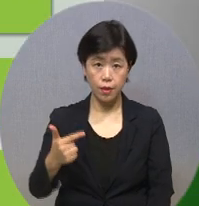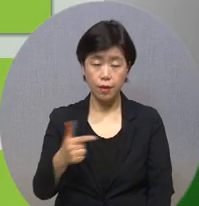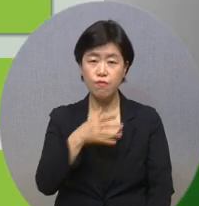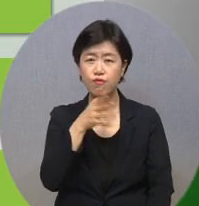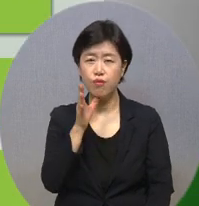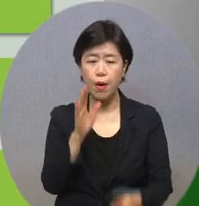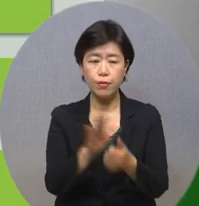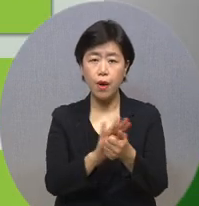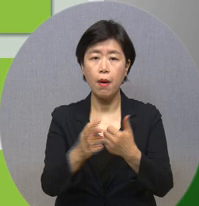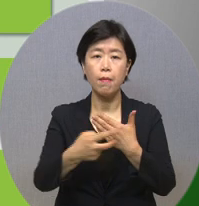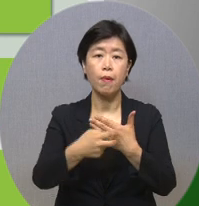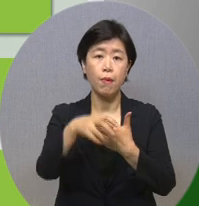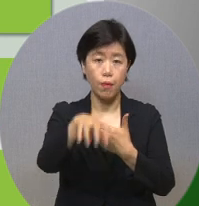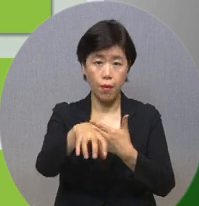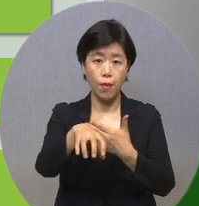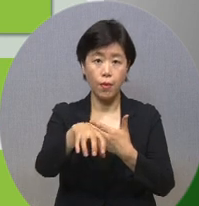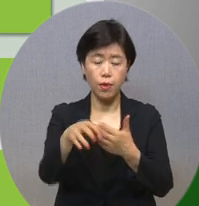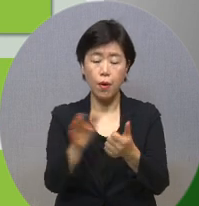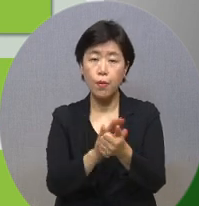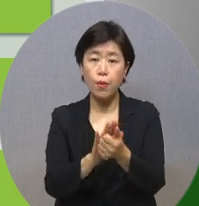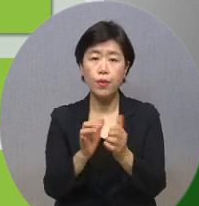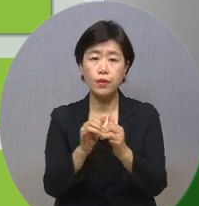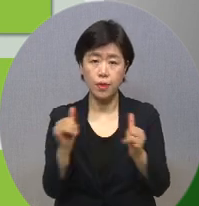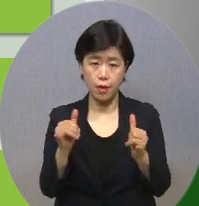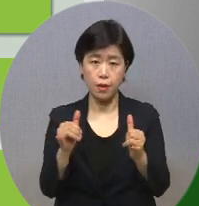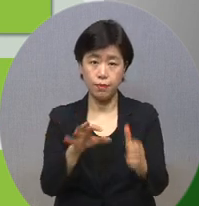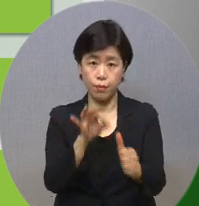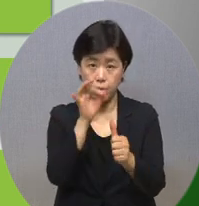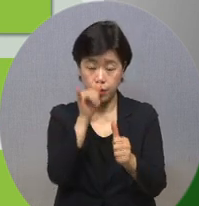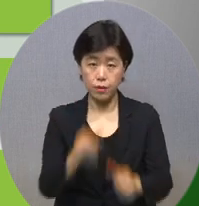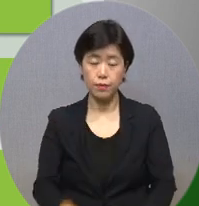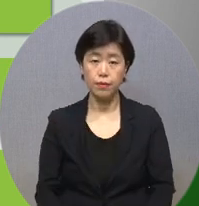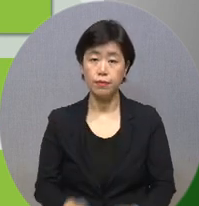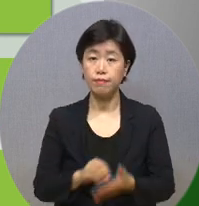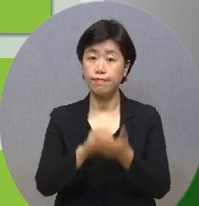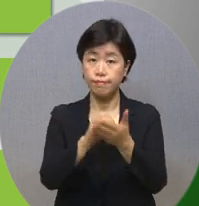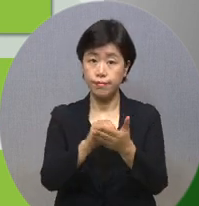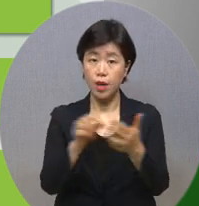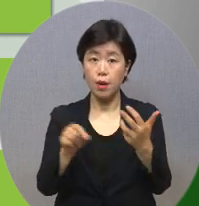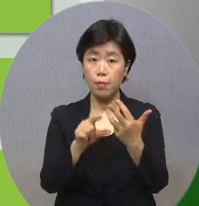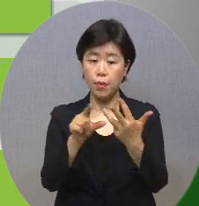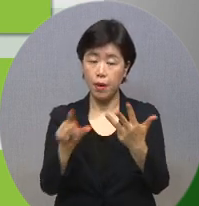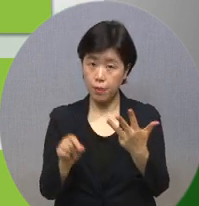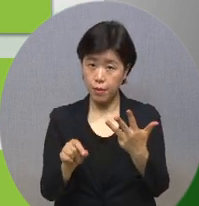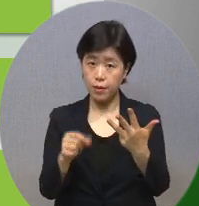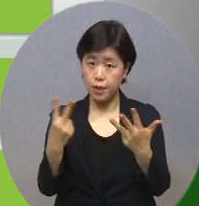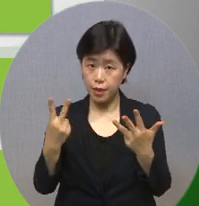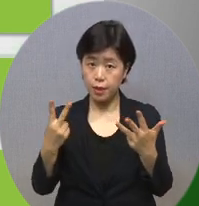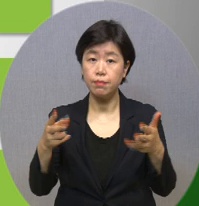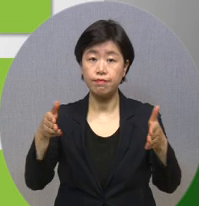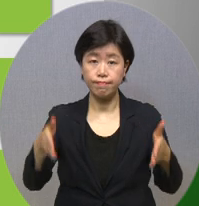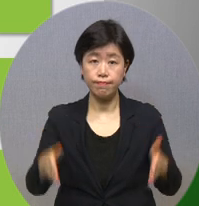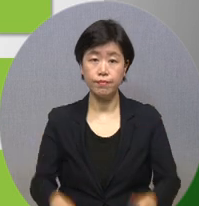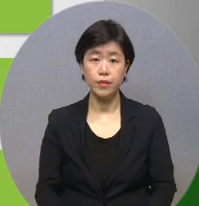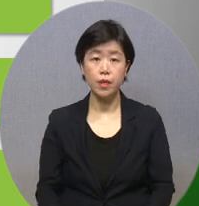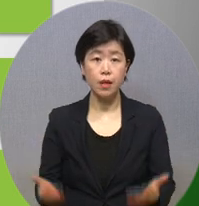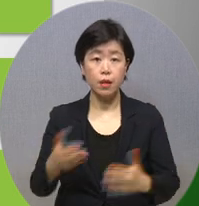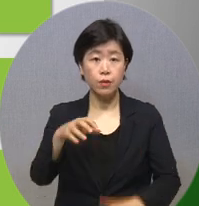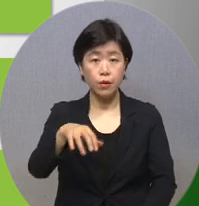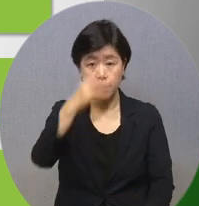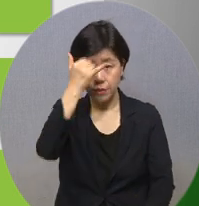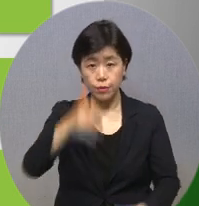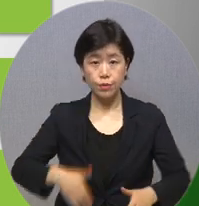서천요양병원에서 시설요양보호사를 모집합니다. 접수 마감일은 8월 2일까지며 근무지는 충청남도